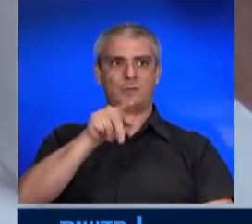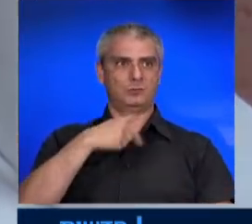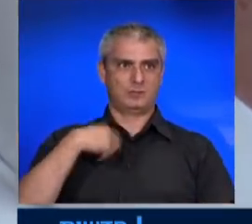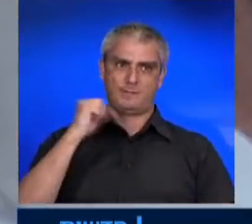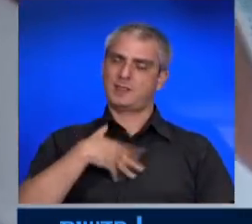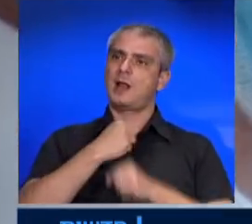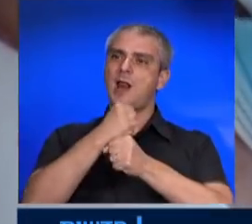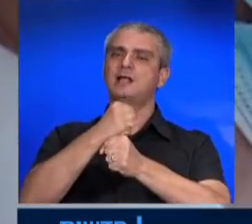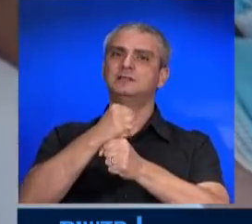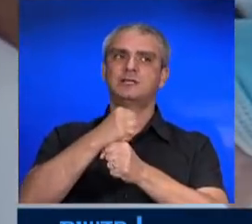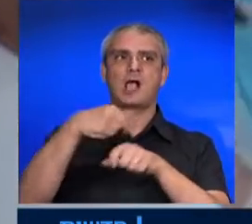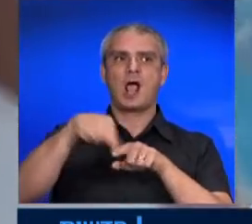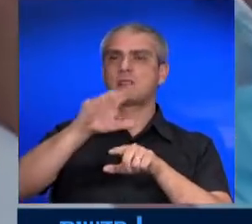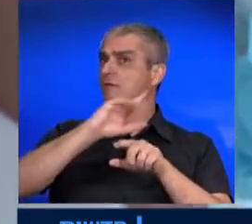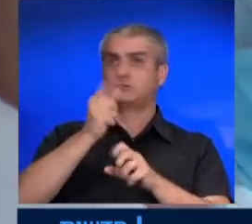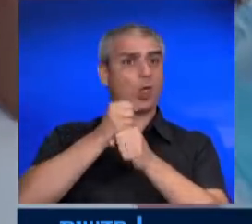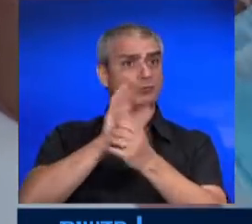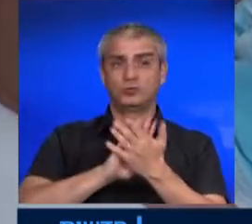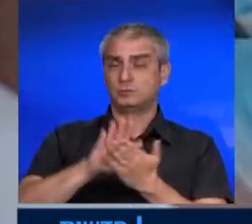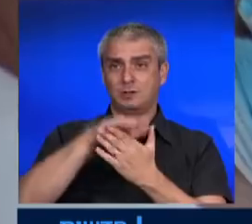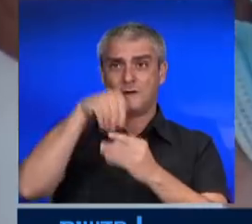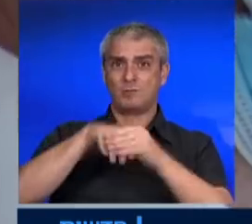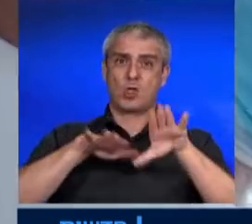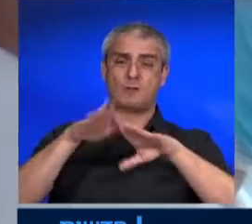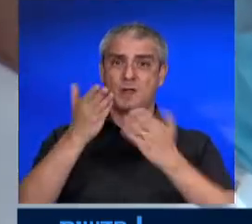כדי לייצג ענף שלא מיוצג בממשלת ישראל.